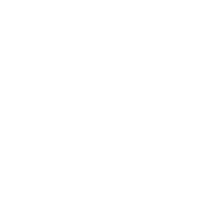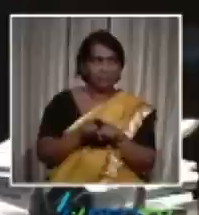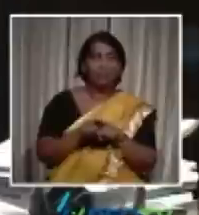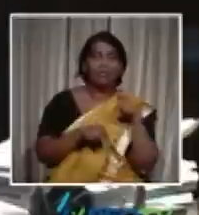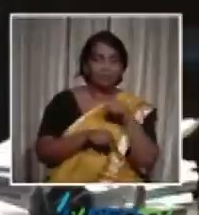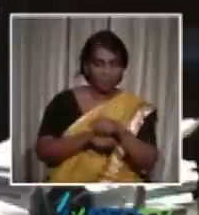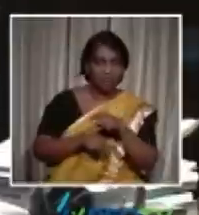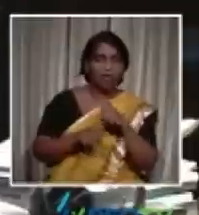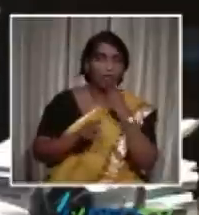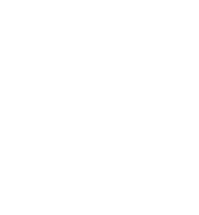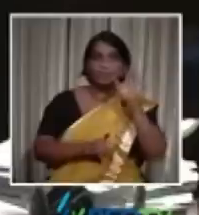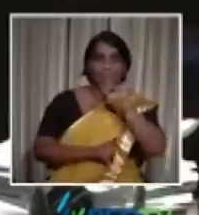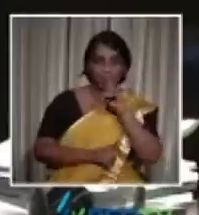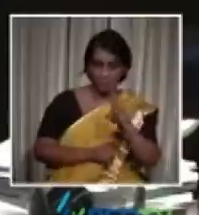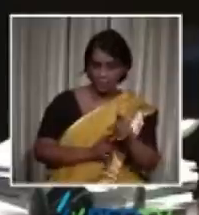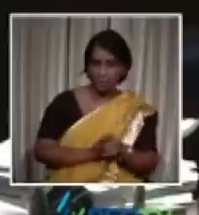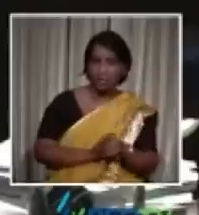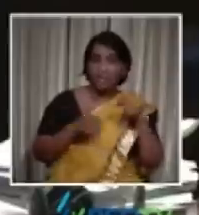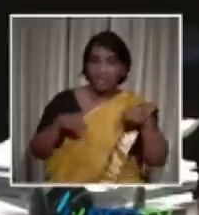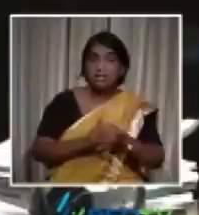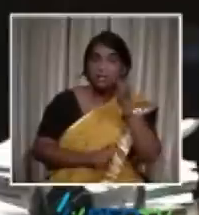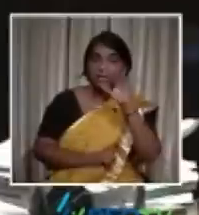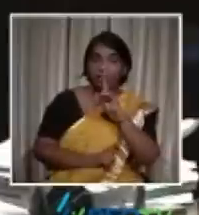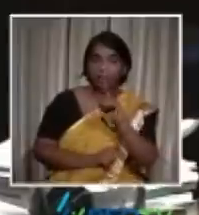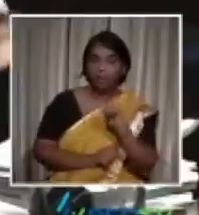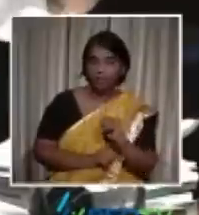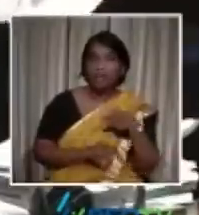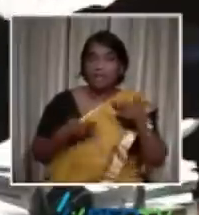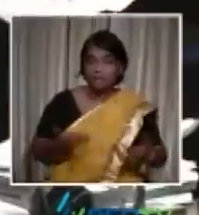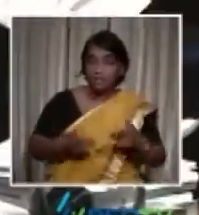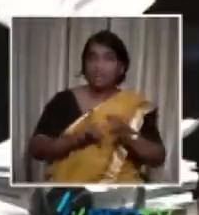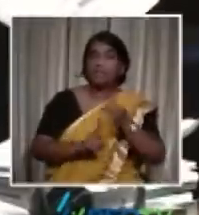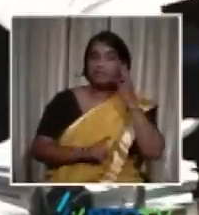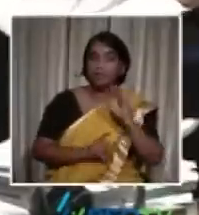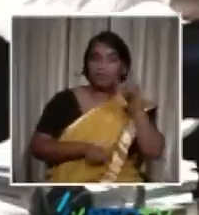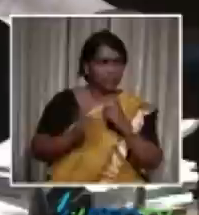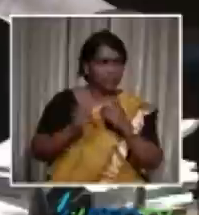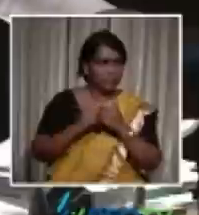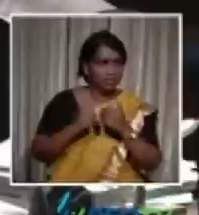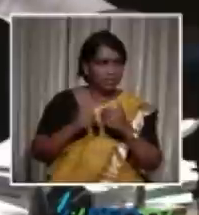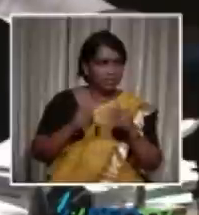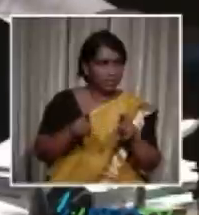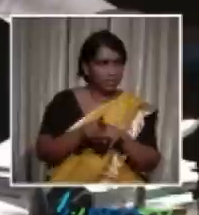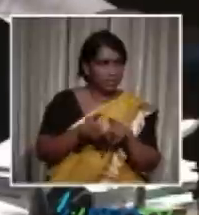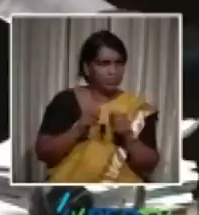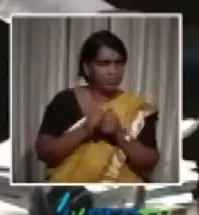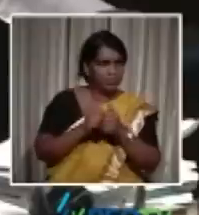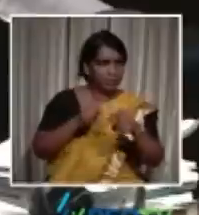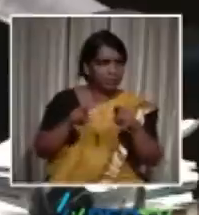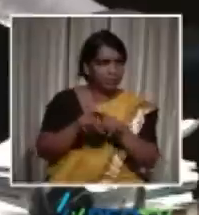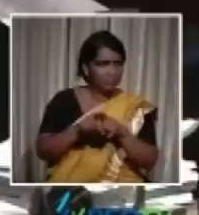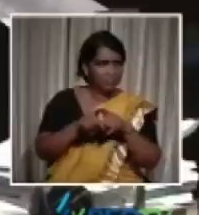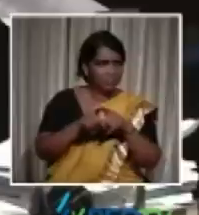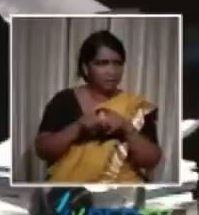සමාගමෙන් රුපියල් මිලියන 200ක් ඉල්ලුවයි කියලා හැබැයි වර්තමාන ජනාධිපතිර මොකද කරේ වර්තමාන ජනාධිපතිවරයා 3 දෙනෙක්ගේ කමිටුවක් දානවා කමිටුවේ සභාපති බවට පත් කරනවා